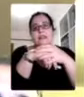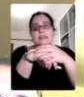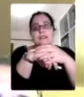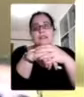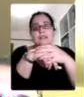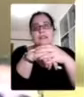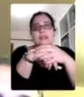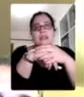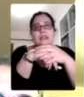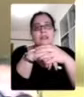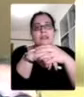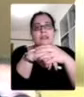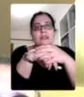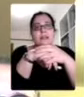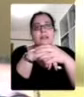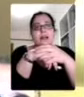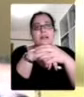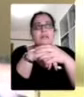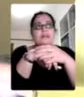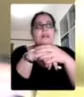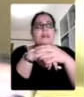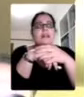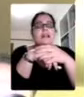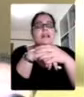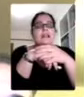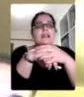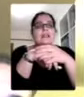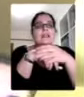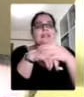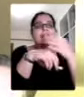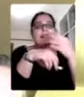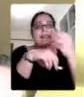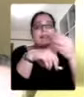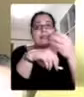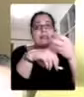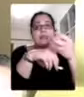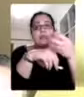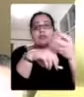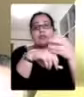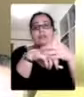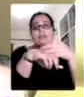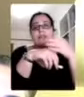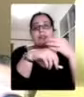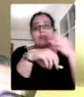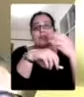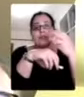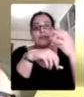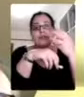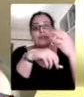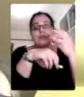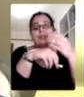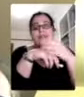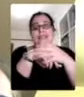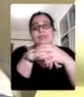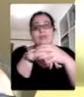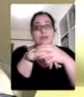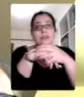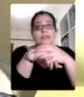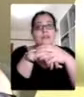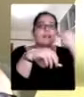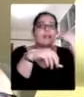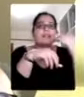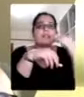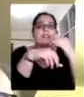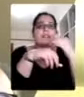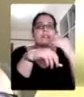alarak içebilirsiniz. Ama mesela hani zaten kendisi kuru olan ve kuru duman veren